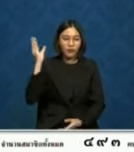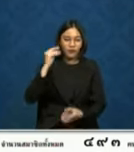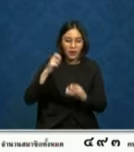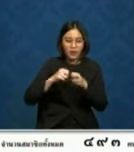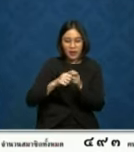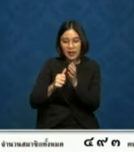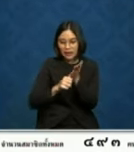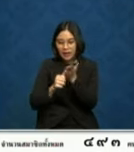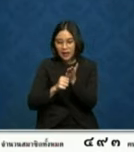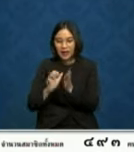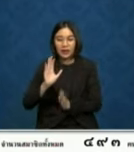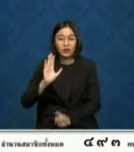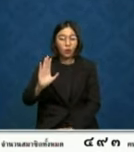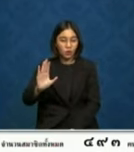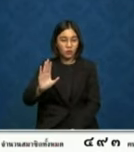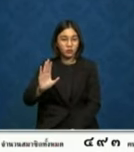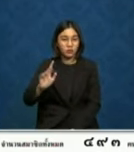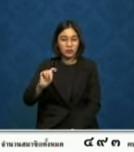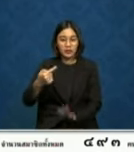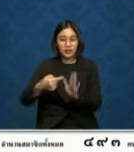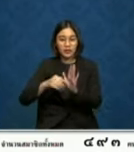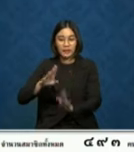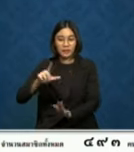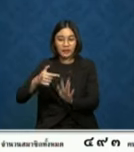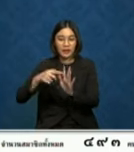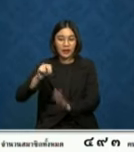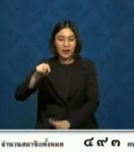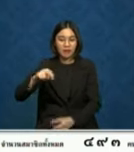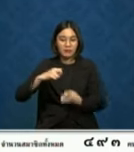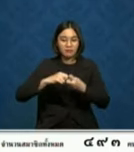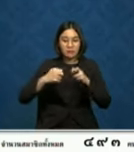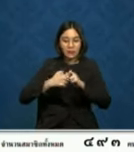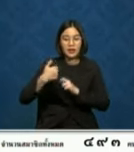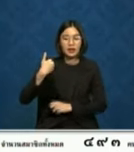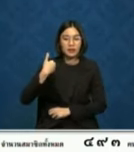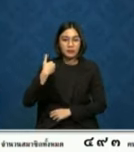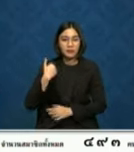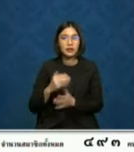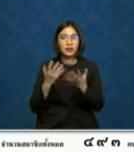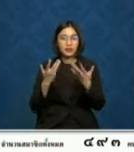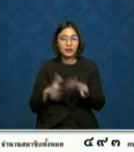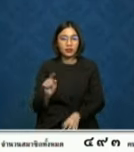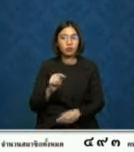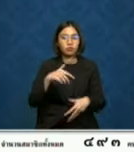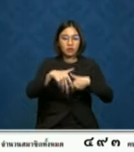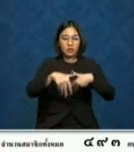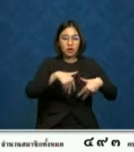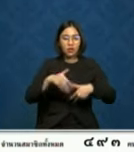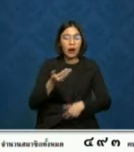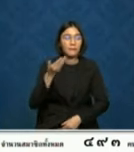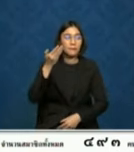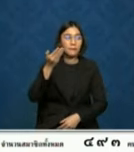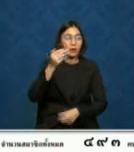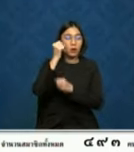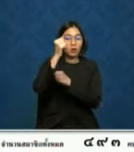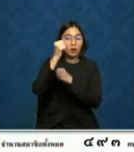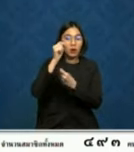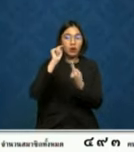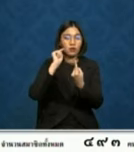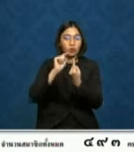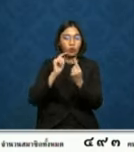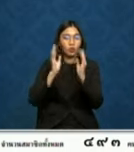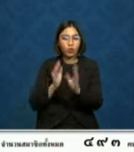แนวเขตที่ดินของอุทยานแห่งชาติทัพลนแห่งนี้มีปัญหาเกิดขึ้นจนนำไปสู่ชาวบ้านได้ไปร้องเอาผิดเจ้าหน้าที่